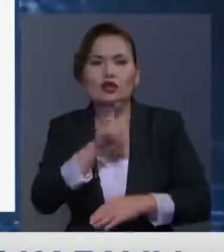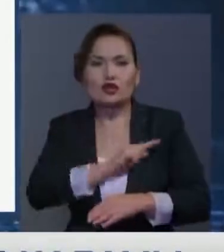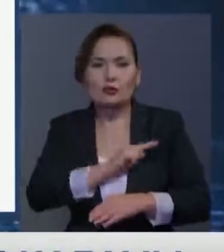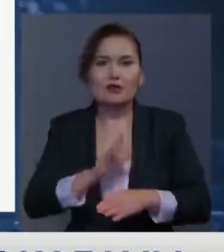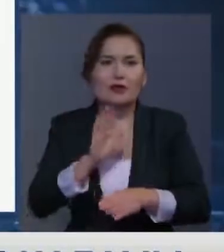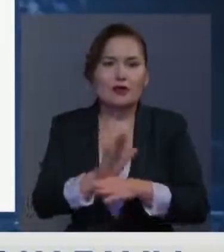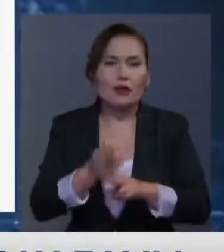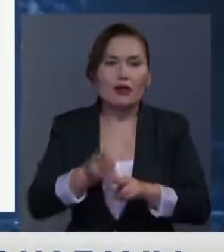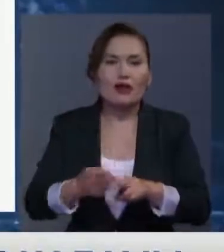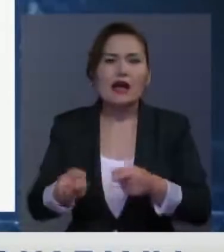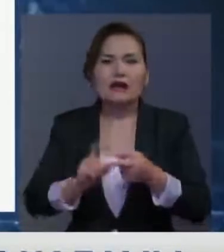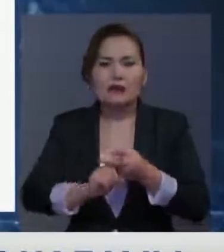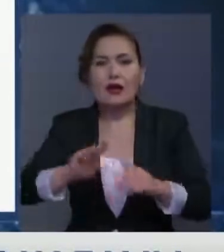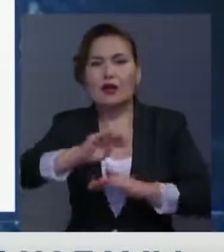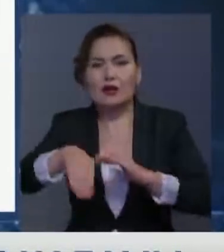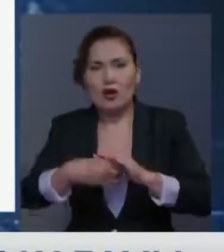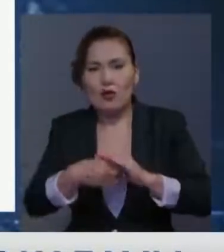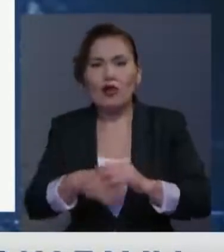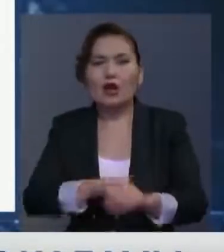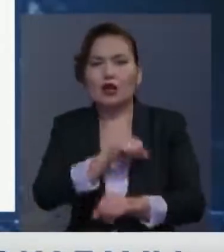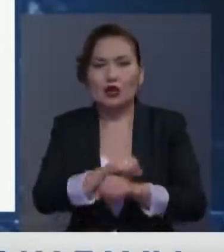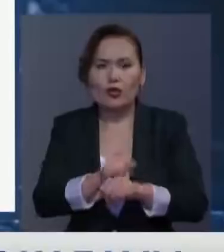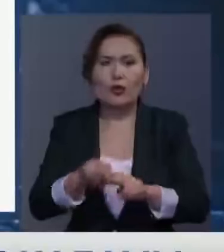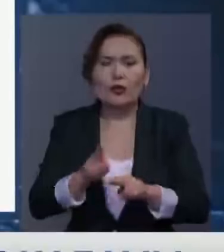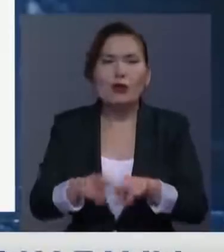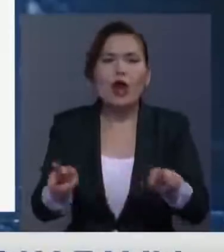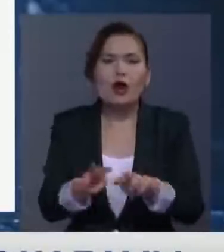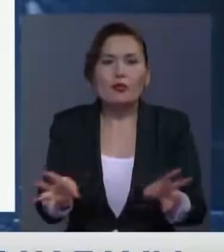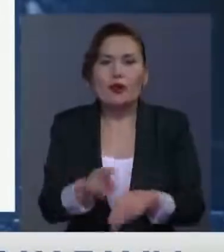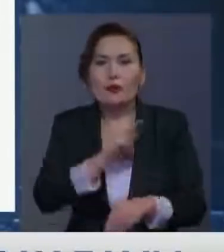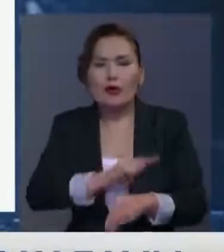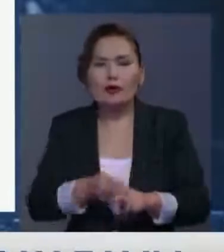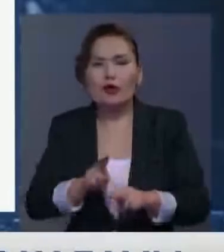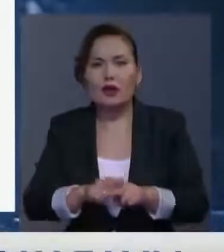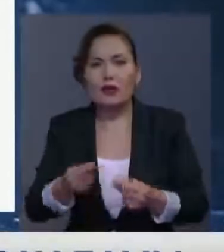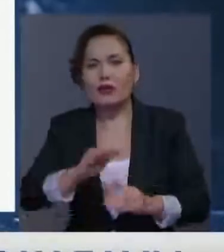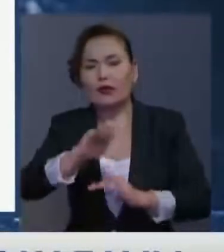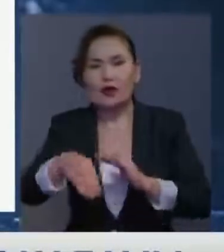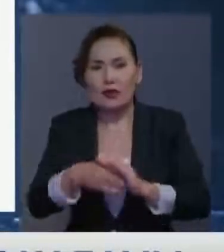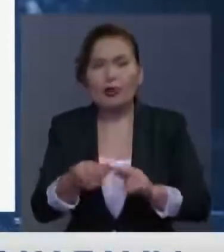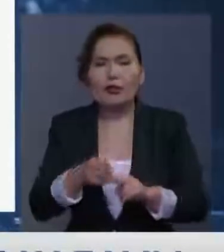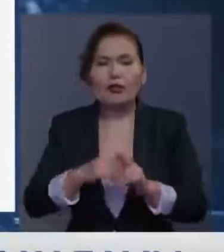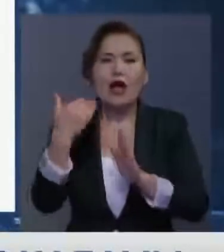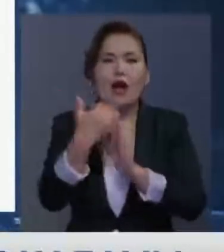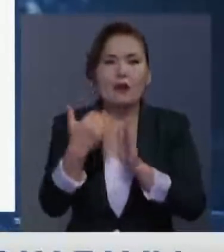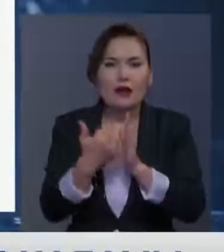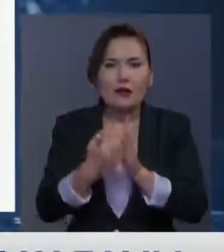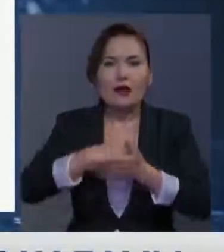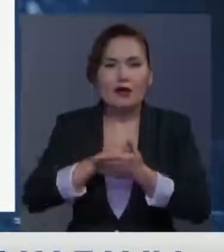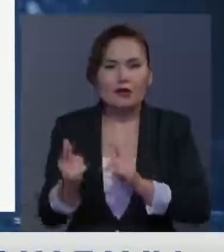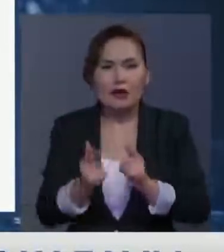тұрмыстық сыбайлас жемқорлықпен күрес тұр. Енді агенттік үкіметпен бірлесіп, тұрмыстық жемқорлықпен күрес жөніндегі жол картасын